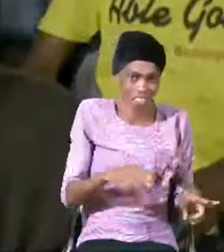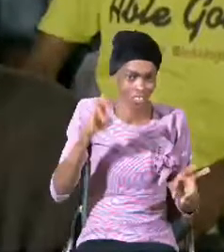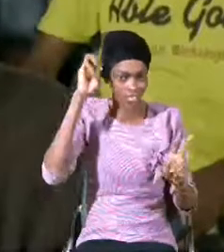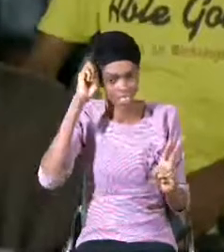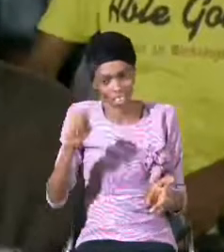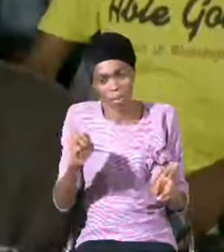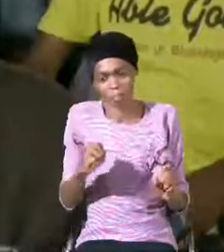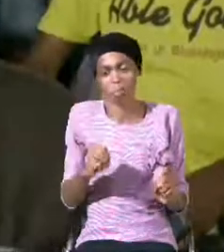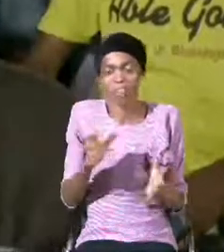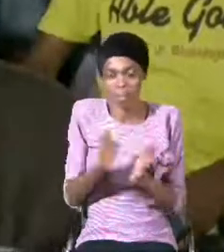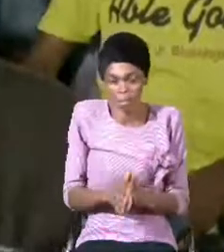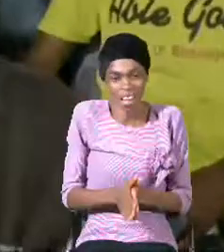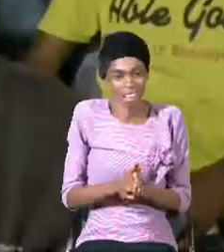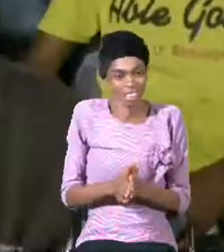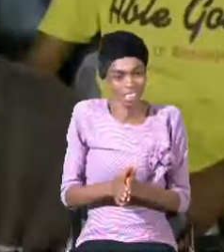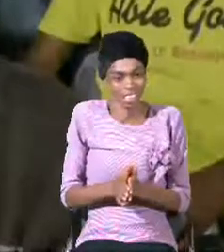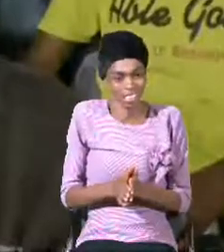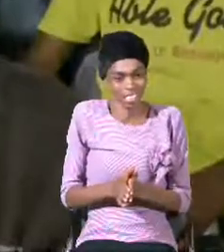le glorifierai.